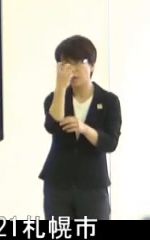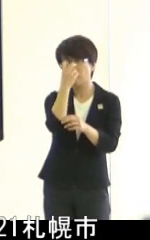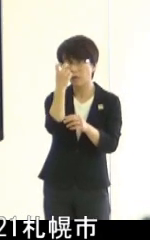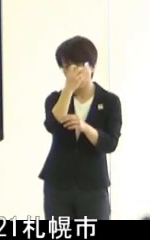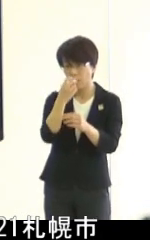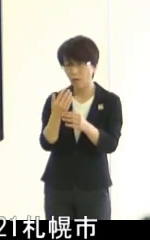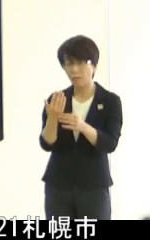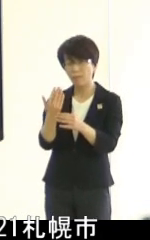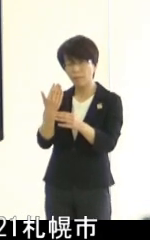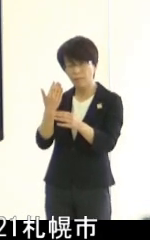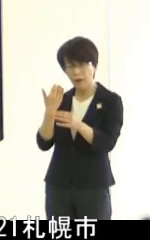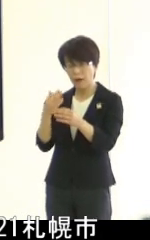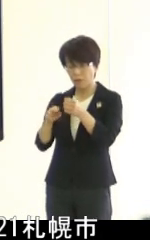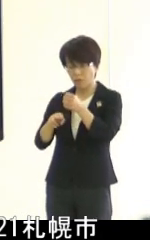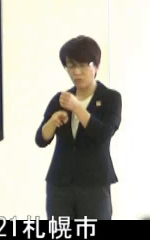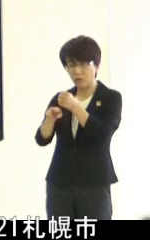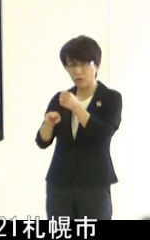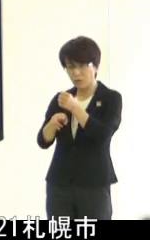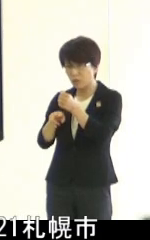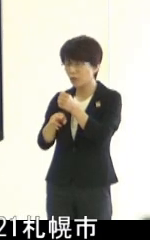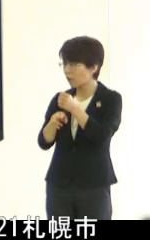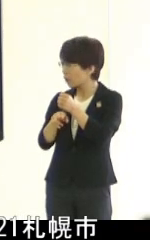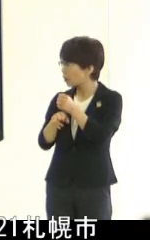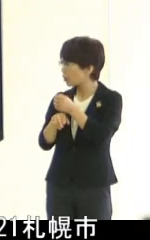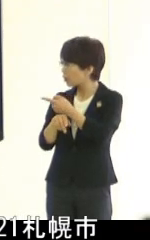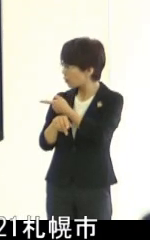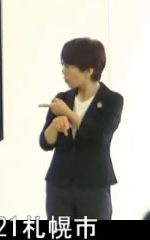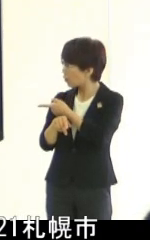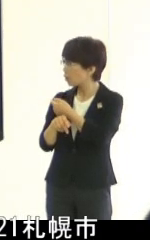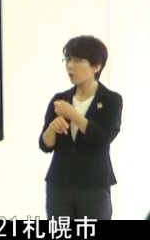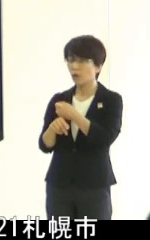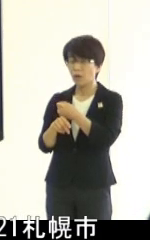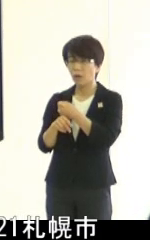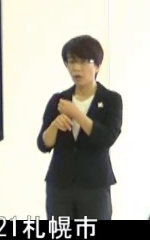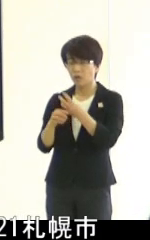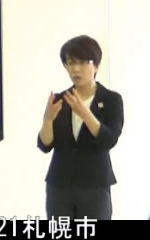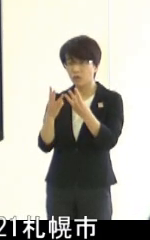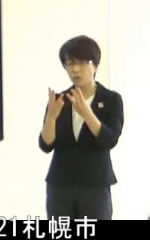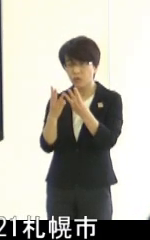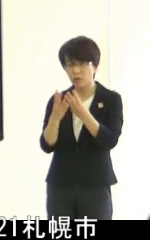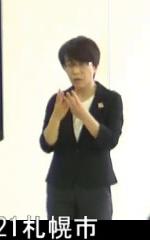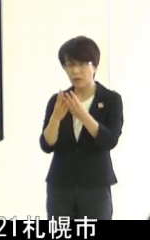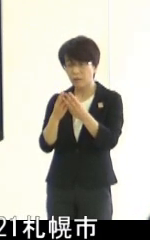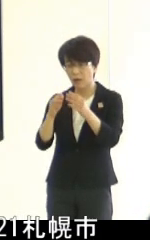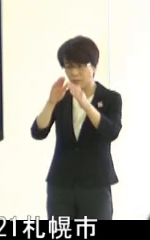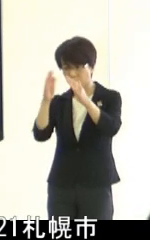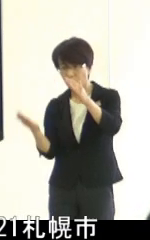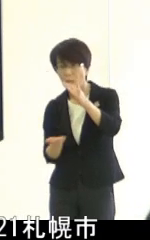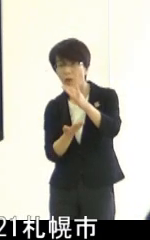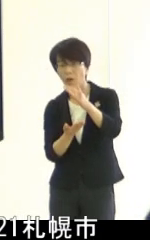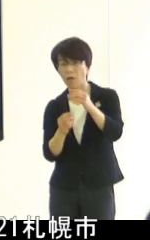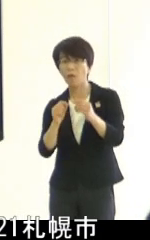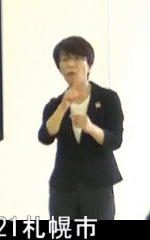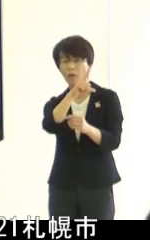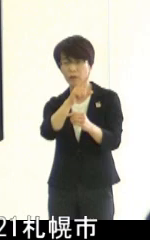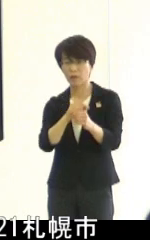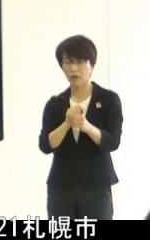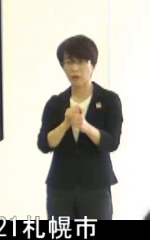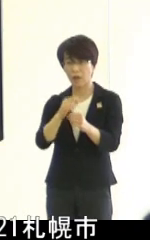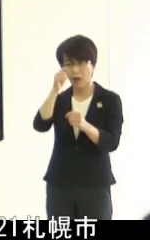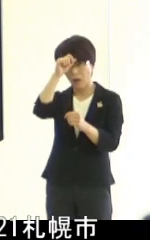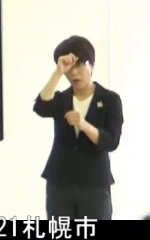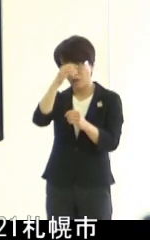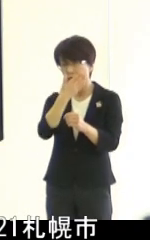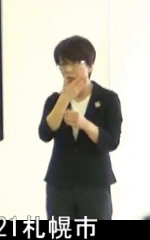株まあこれらの方するかなり多いこれまでの数字でありますので重症の方中等